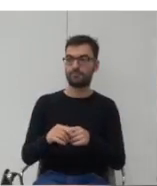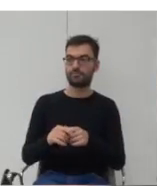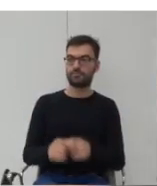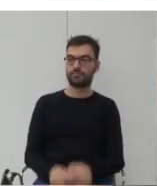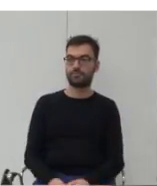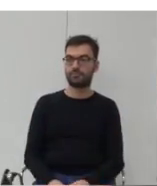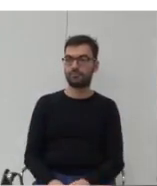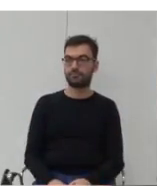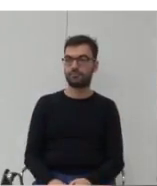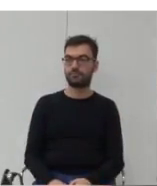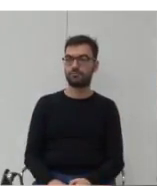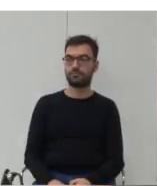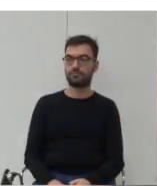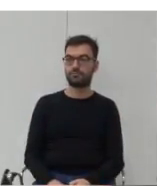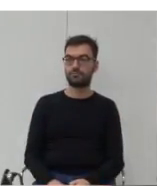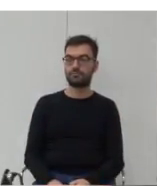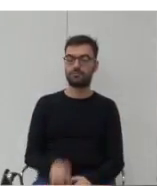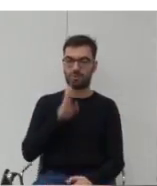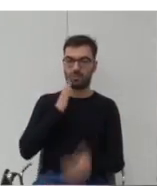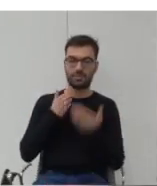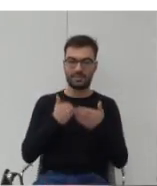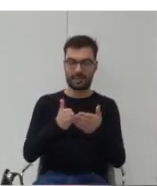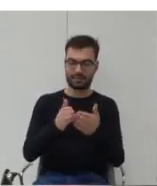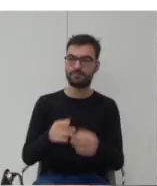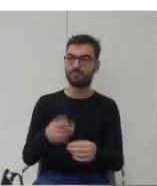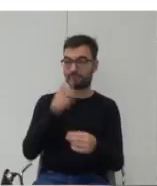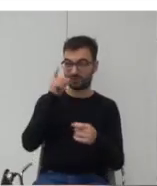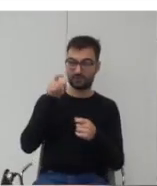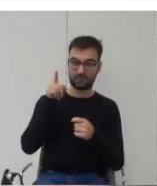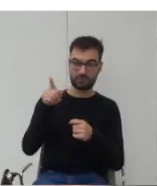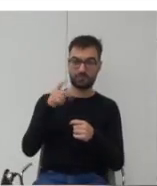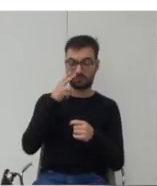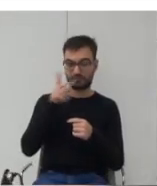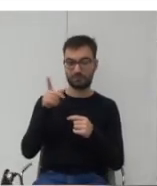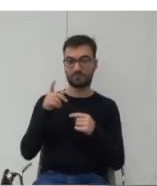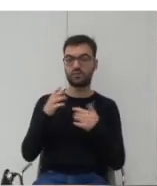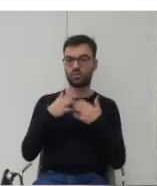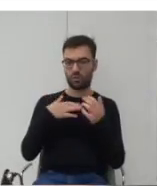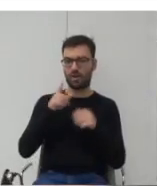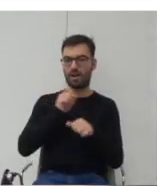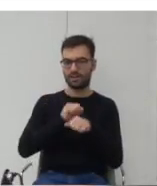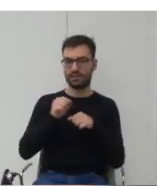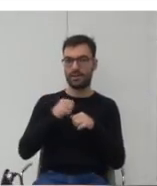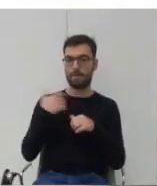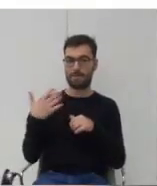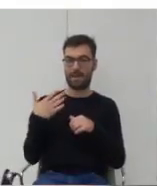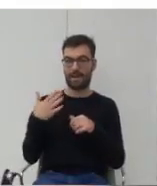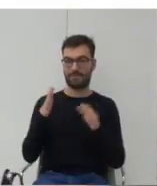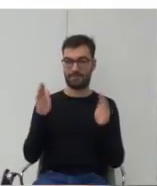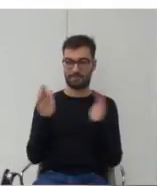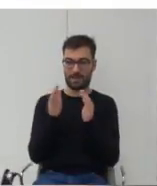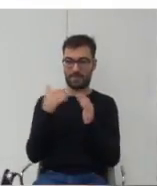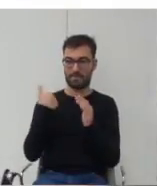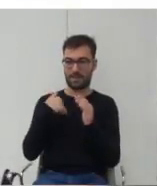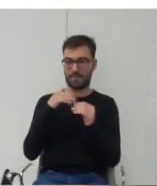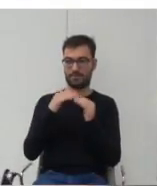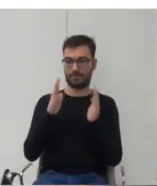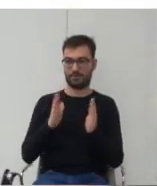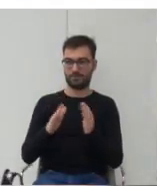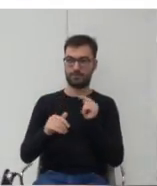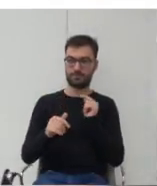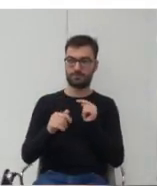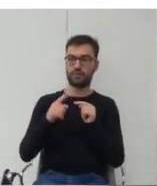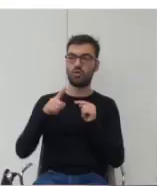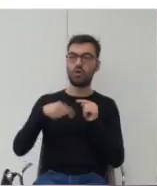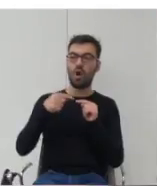drzymały, tak. Taką kajutą. Tutaj widać na tym zdjęciu słabo, ale po prawej stronie